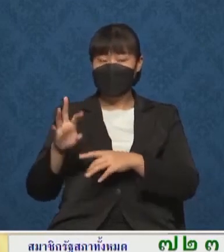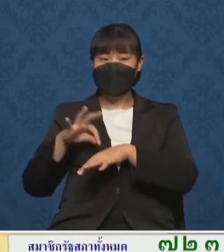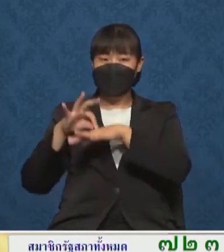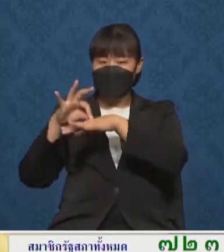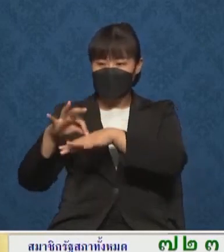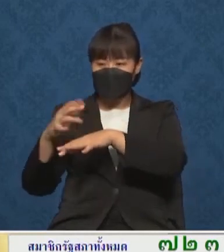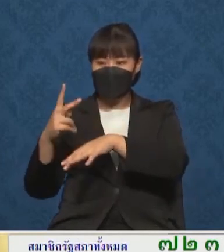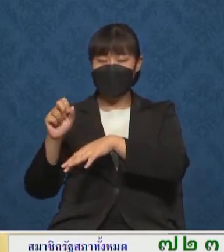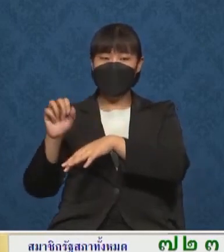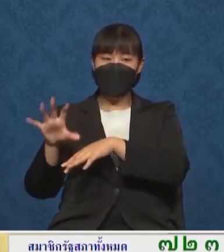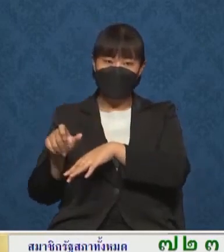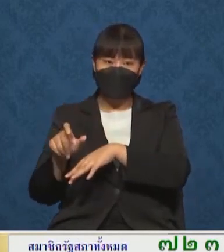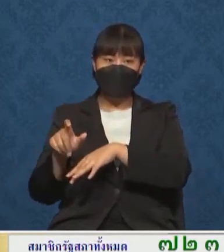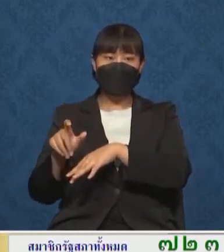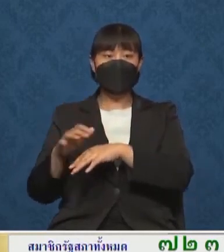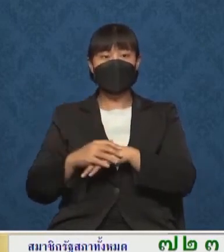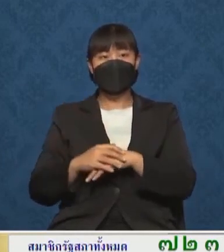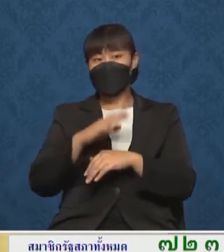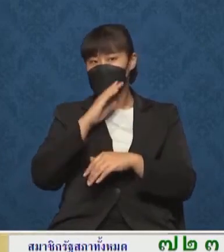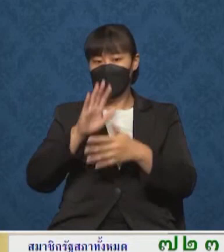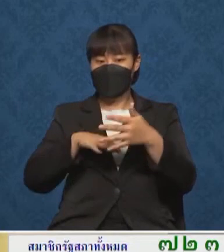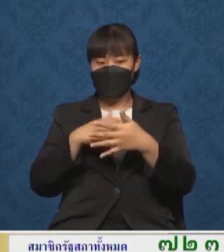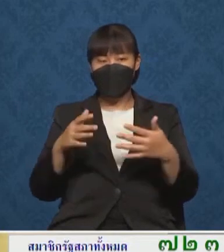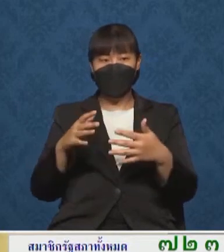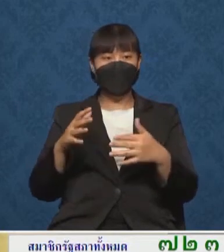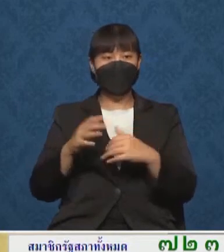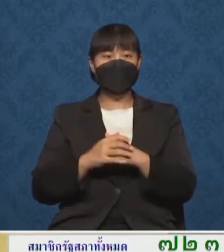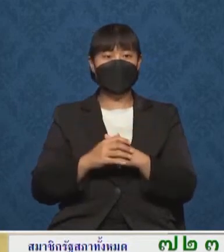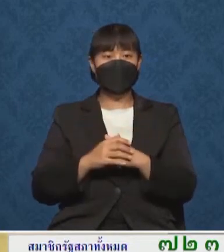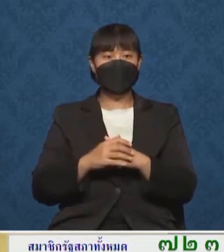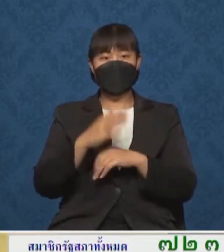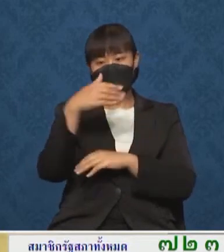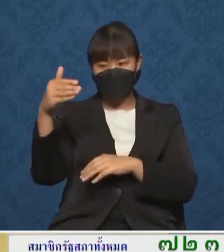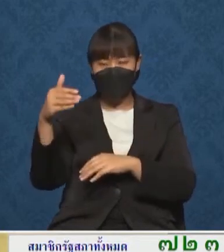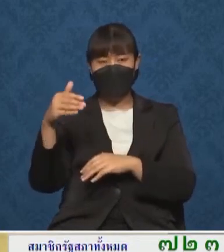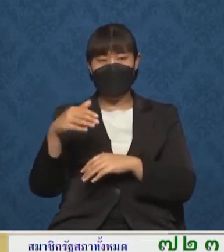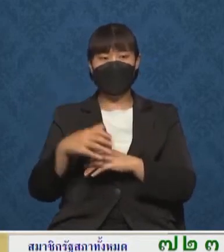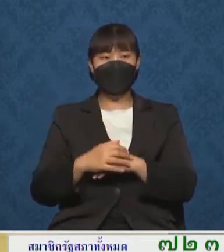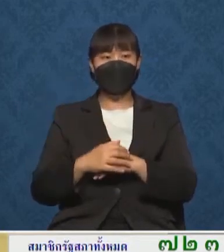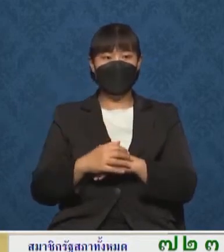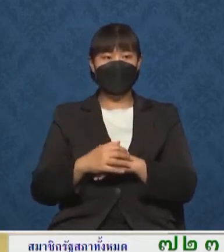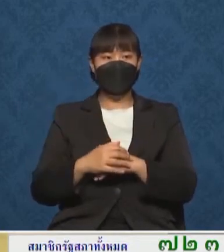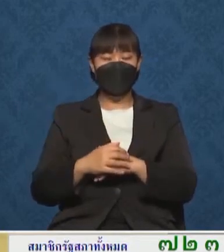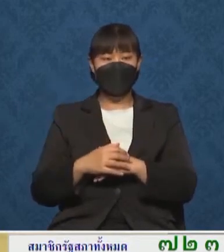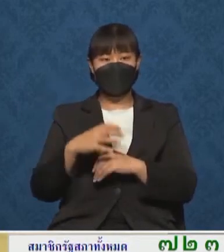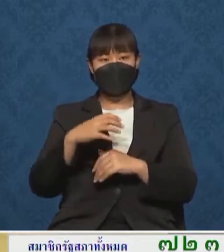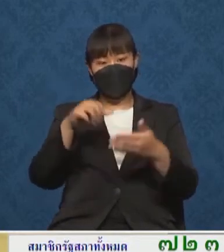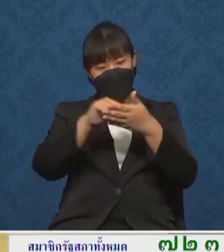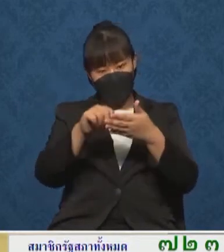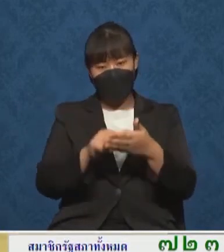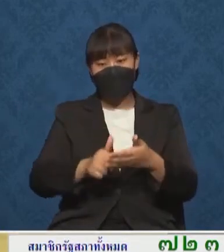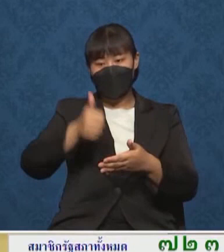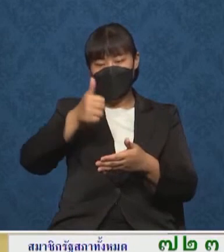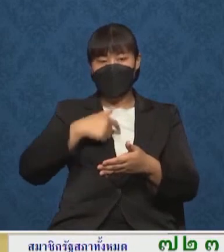ของคสช.หมายความว่าจะแก้ไขแผนยุทธศาสตร์ชาติได้เนี่ยต้องได้รับความยินยอมจากคสช.และตัวอย่าง